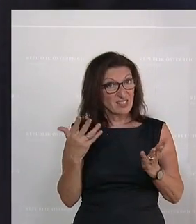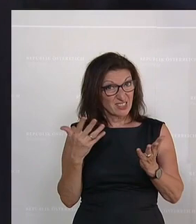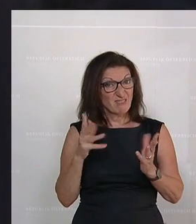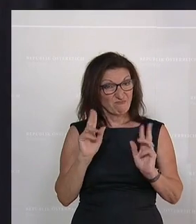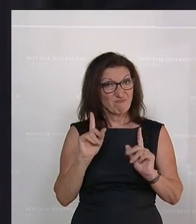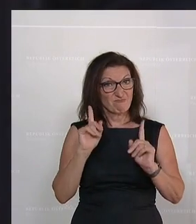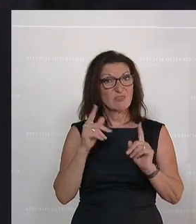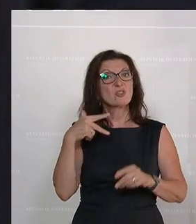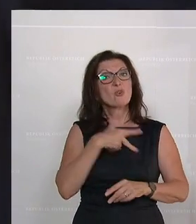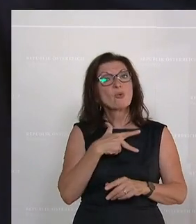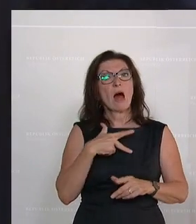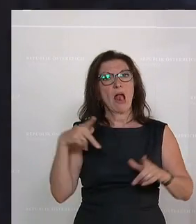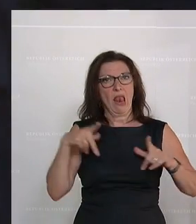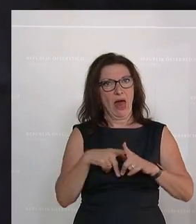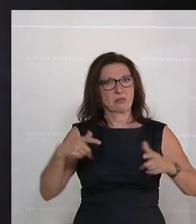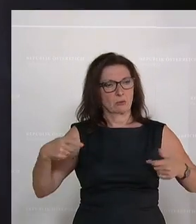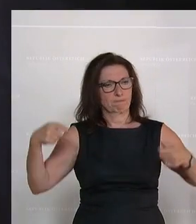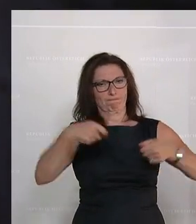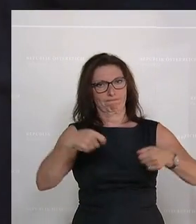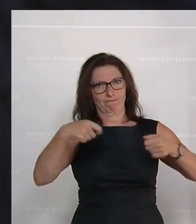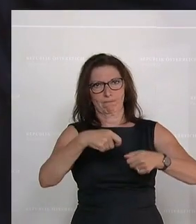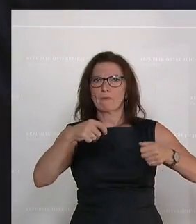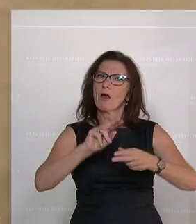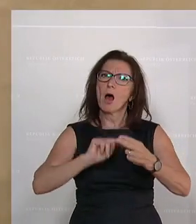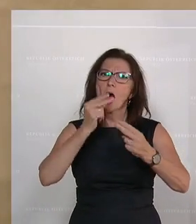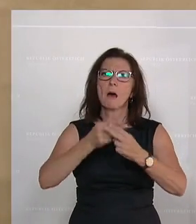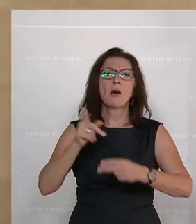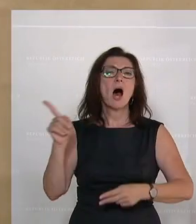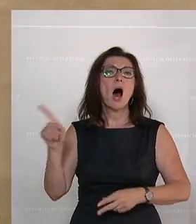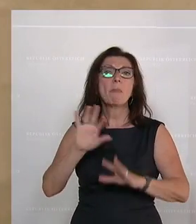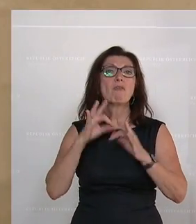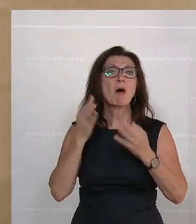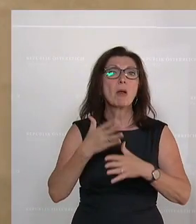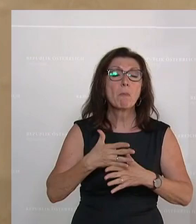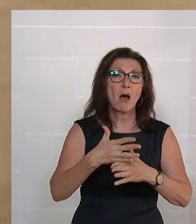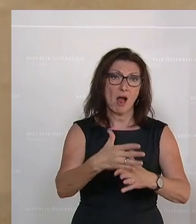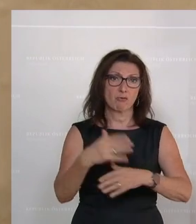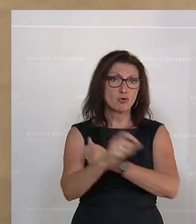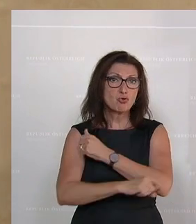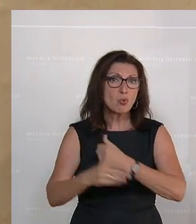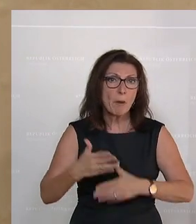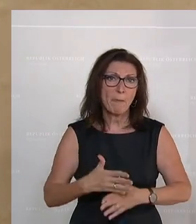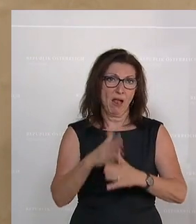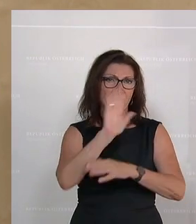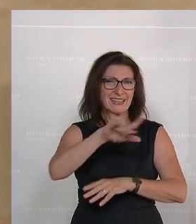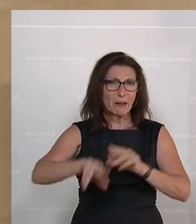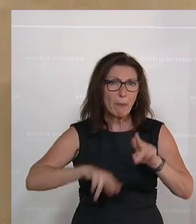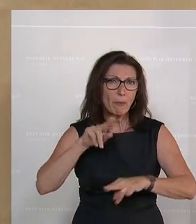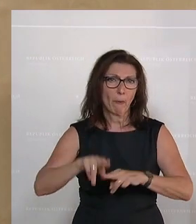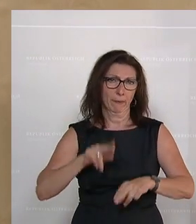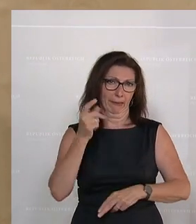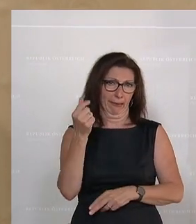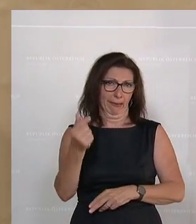des sozialleistungen darüber doch haben sie liefen werde bei der familienbeihilfe studienbeihilfe kinderbetreuungsgeld die